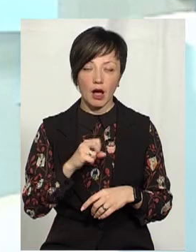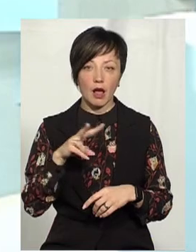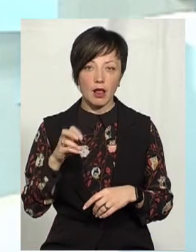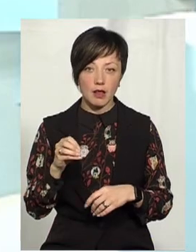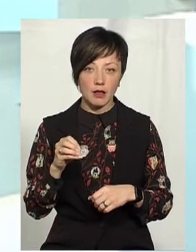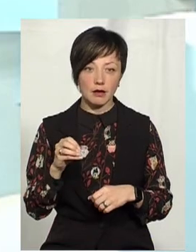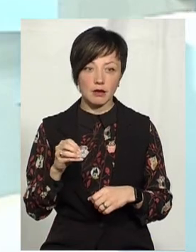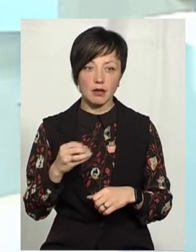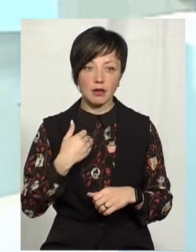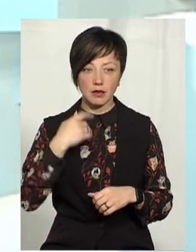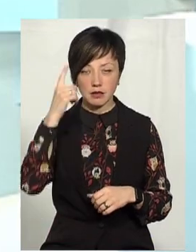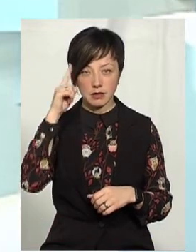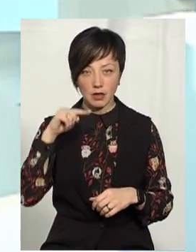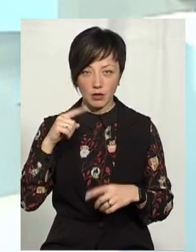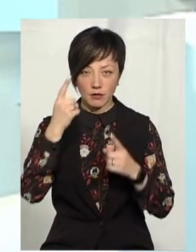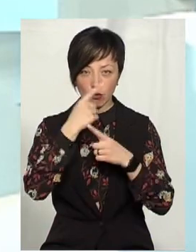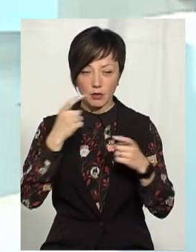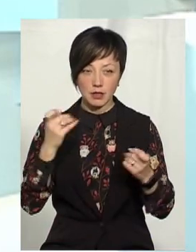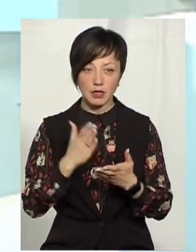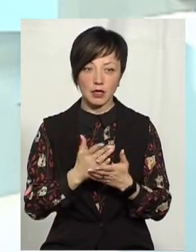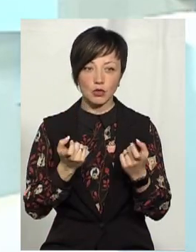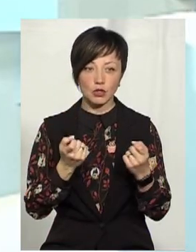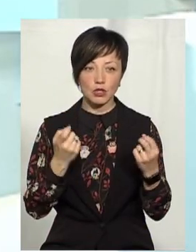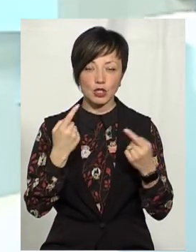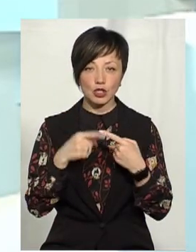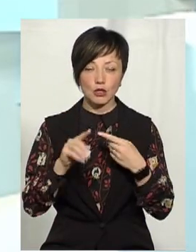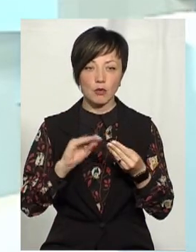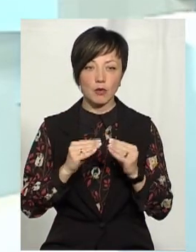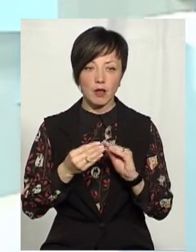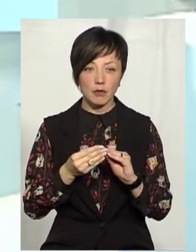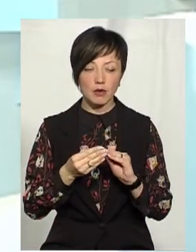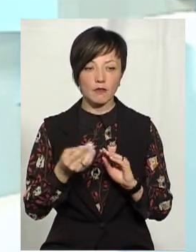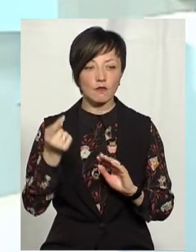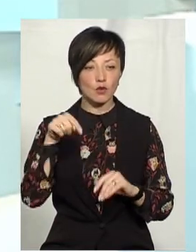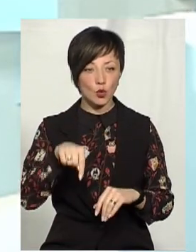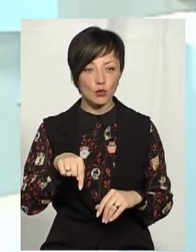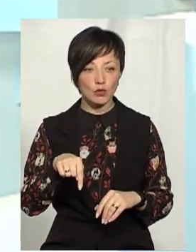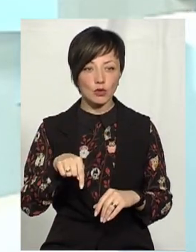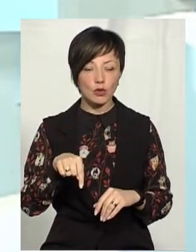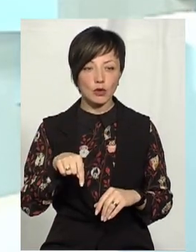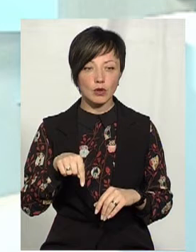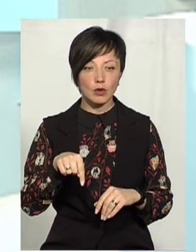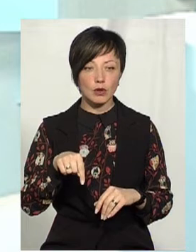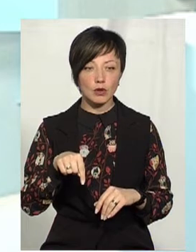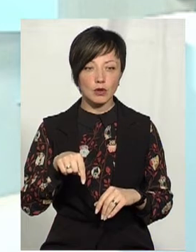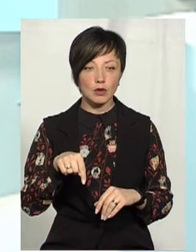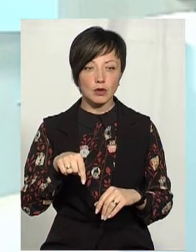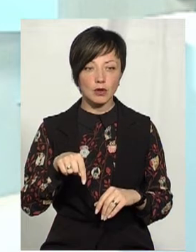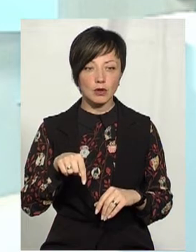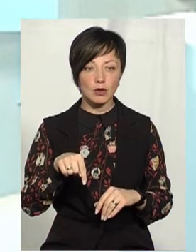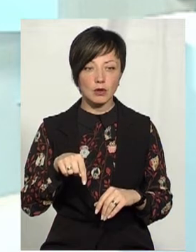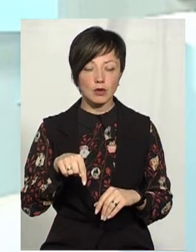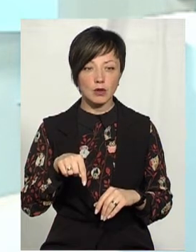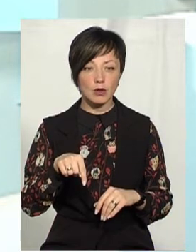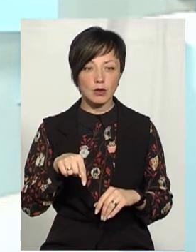наскільки мені відома інформація, тут є трошки інша проблема. Вона полягає в тому, що той апарат, який